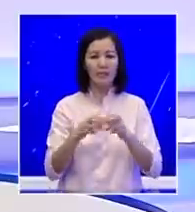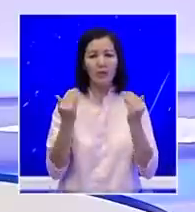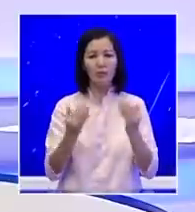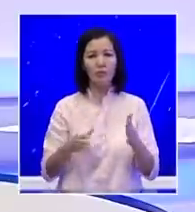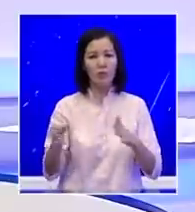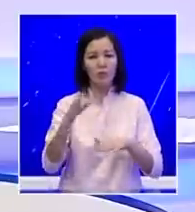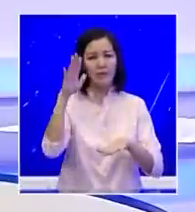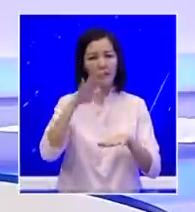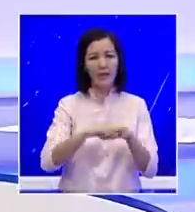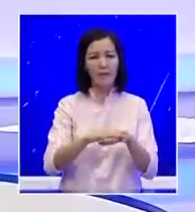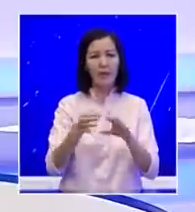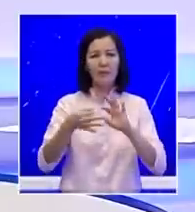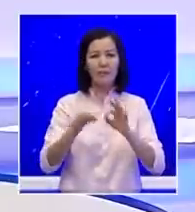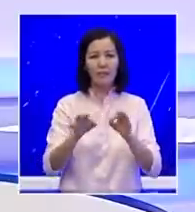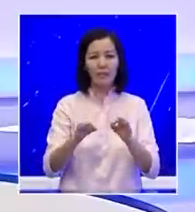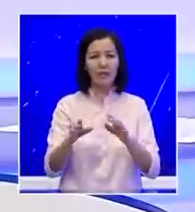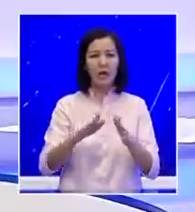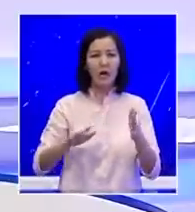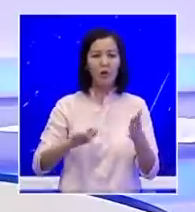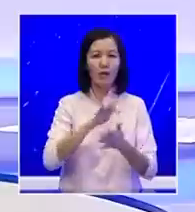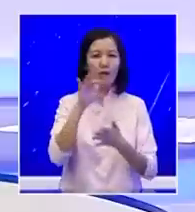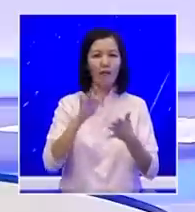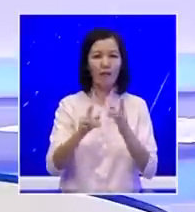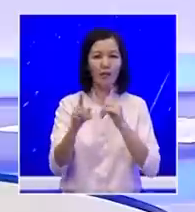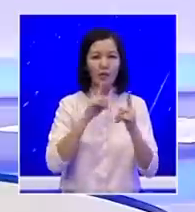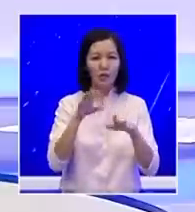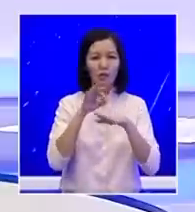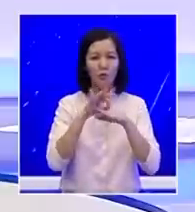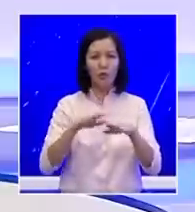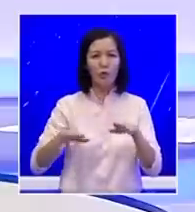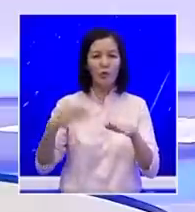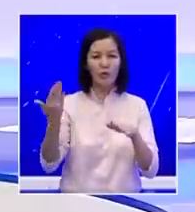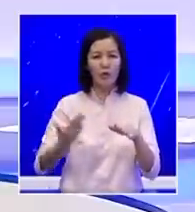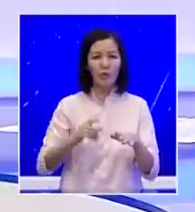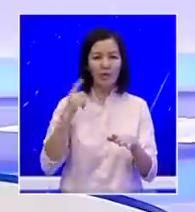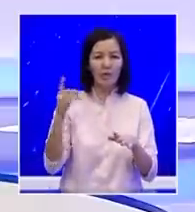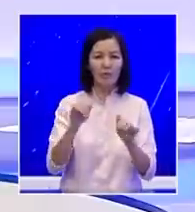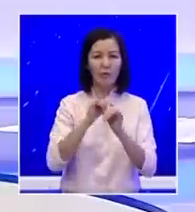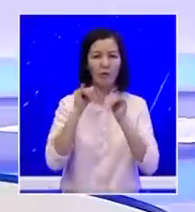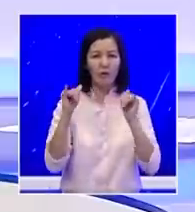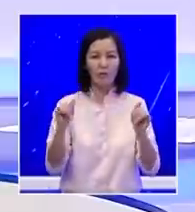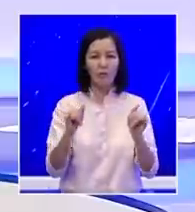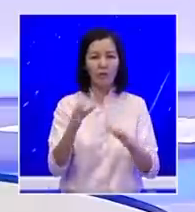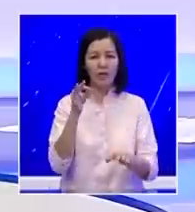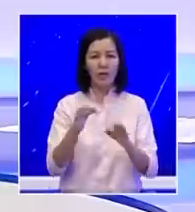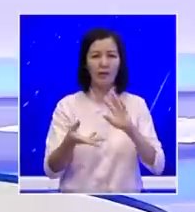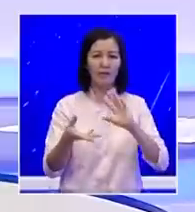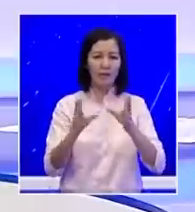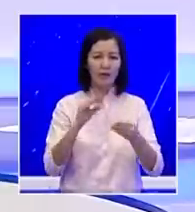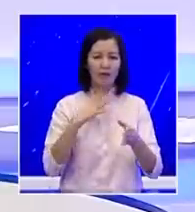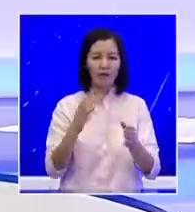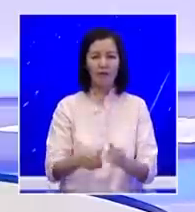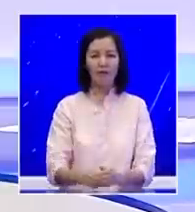бүгін Амандық Баталов пысықтады. Аудан қалалармен селекторлық жиын өткізіп, өңірдің әлеуметтік экономикалық даму қарқынын